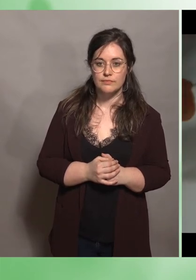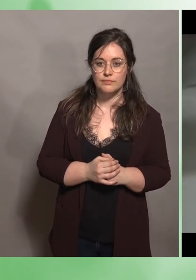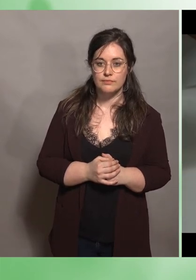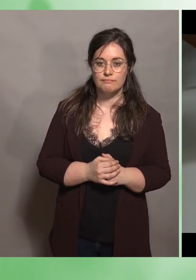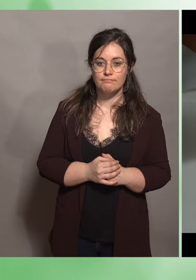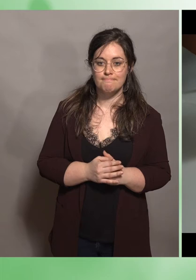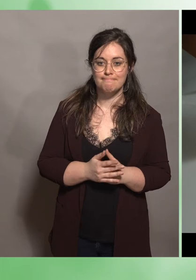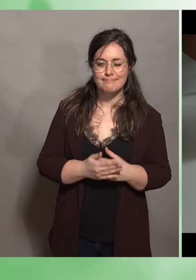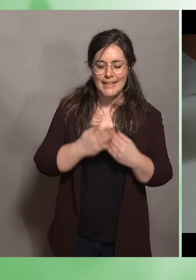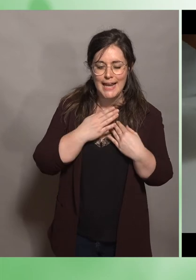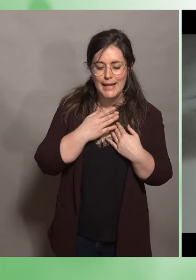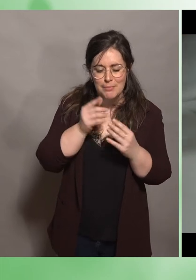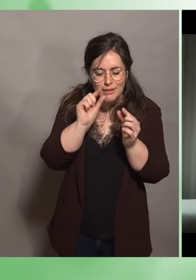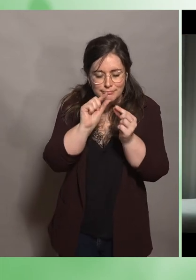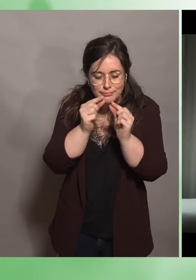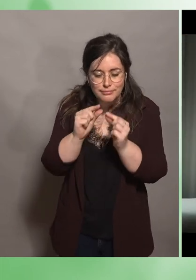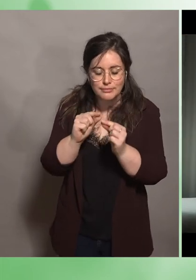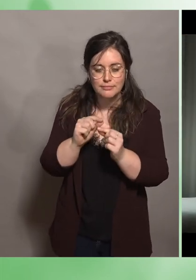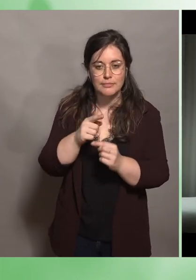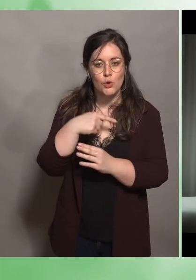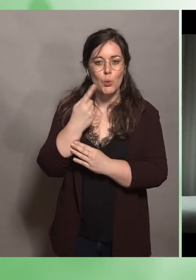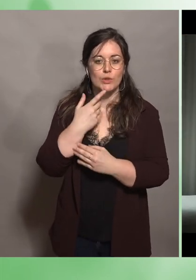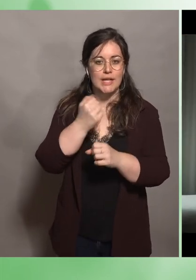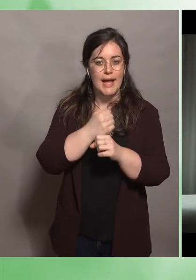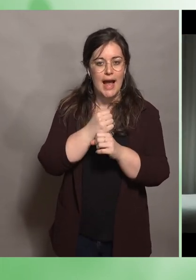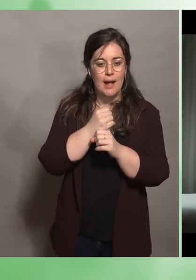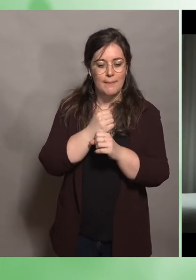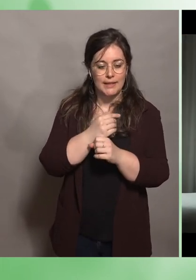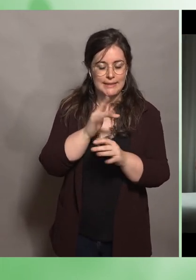Es ist die Liebe zum Detail, die unsere Arbeit auszeichnet.